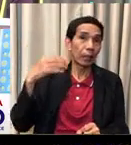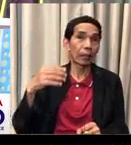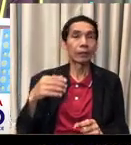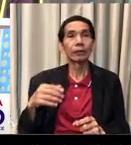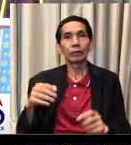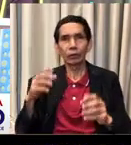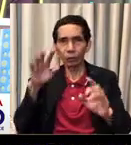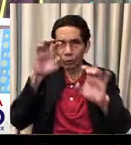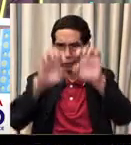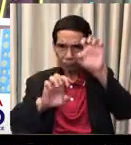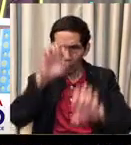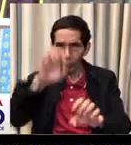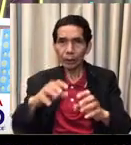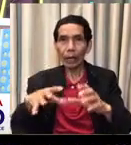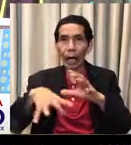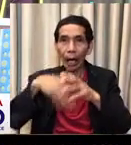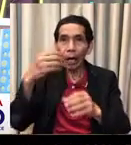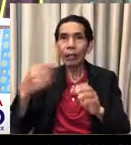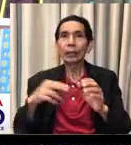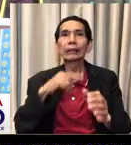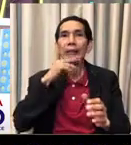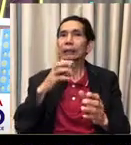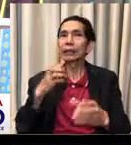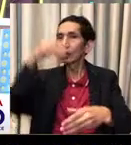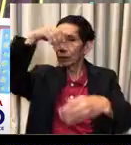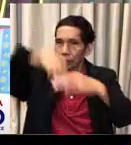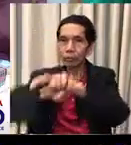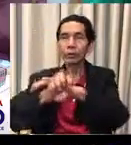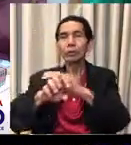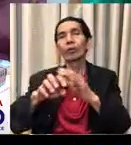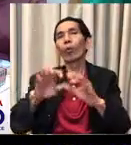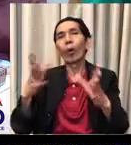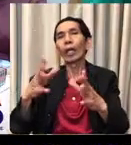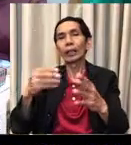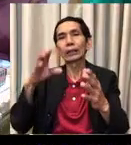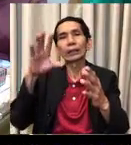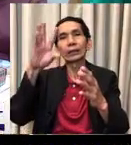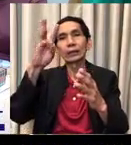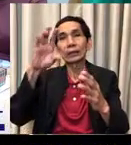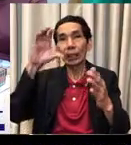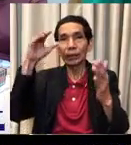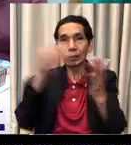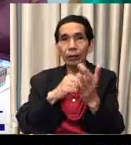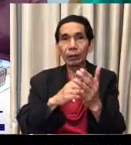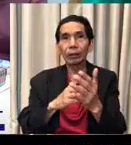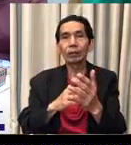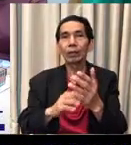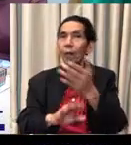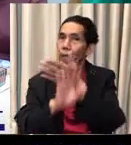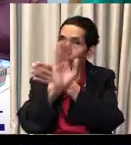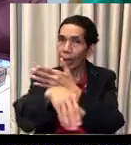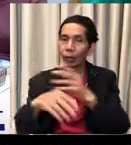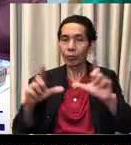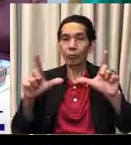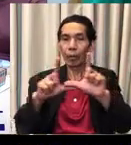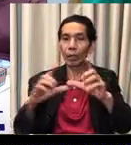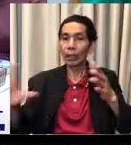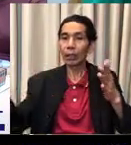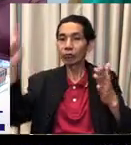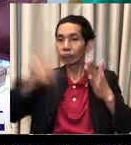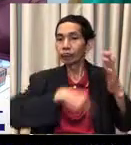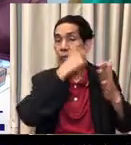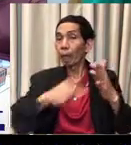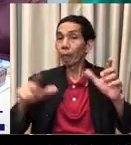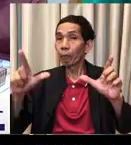nirikisa o lumabas, hindi na ipasok yung 600,000. O ngayon, pinare-revoke ngayon yung permit ng